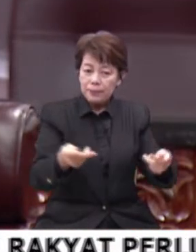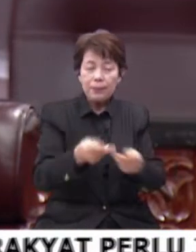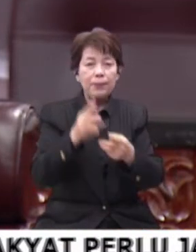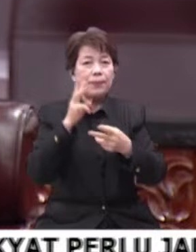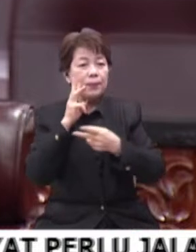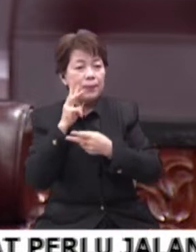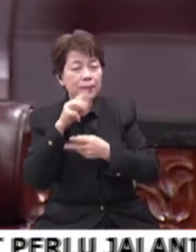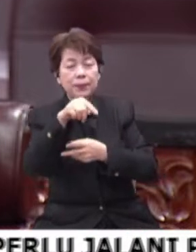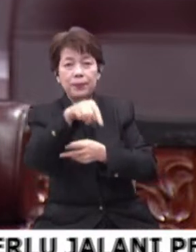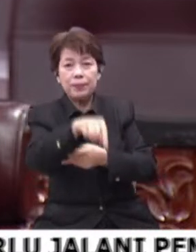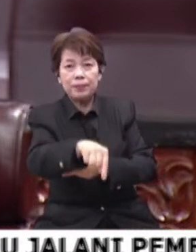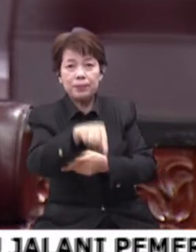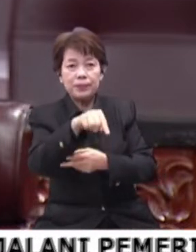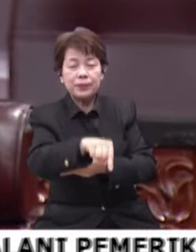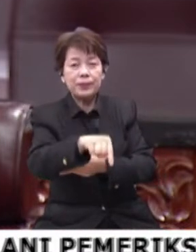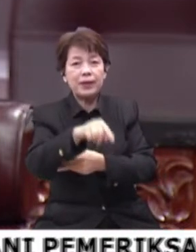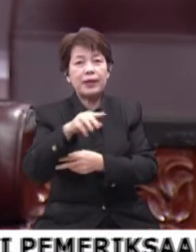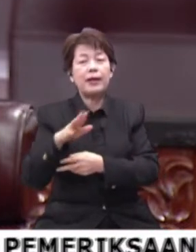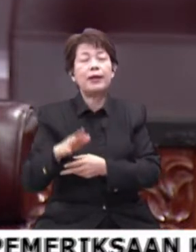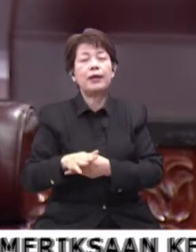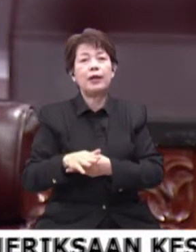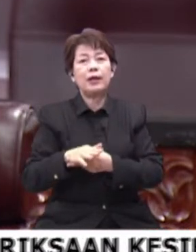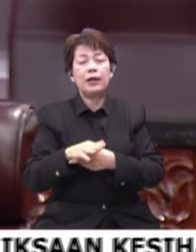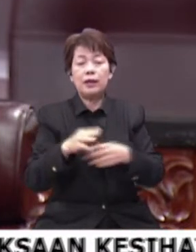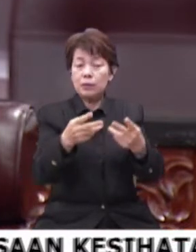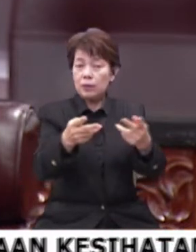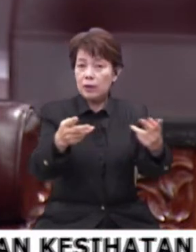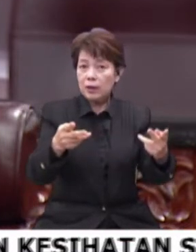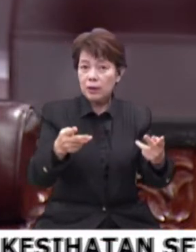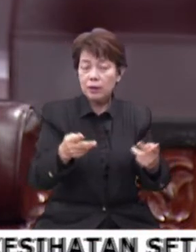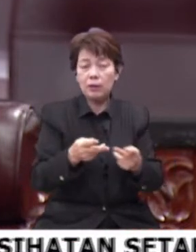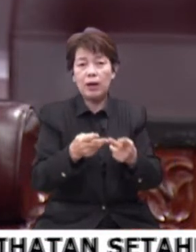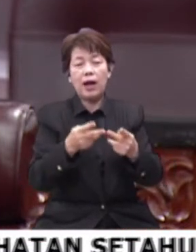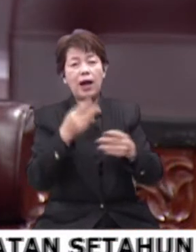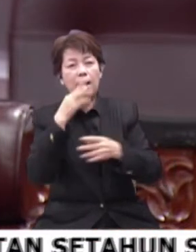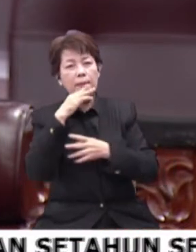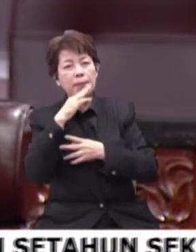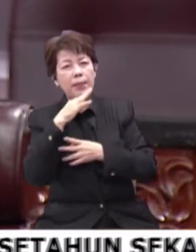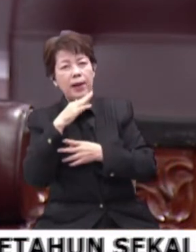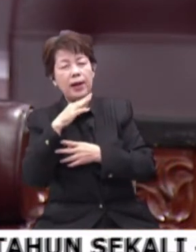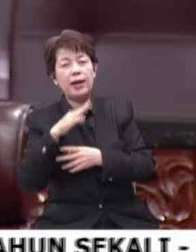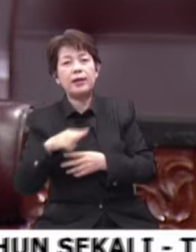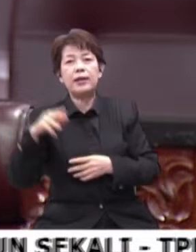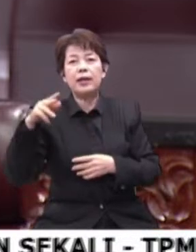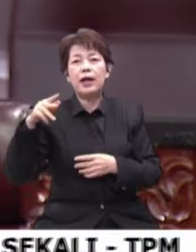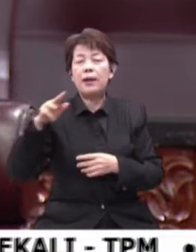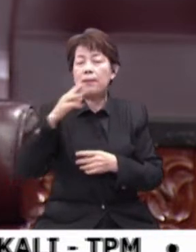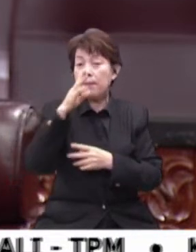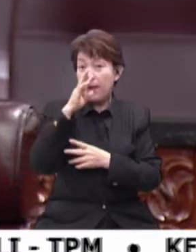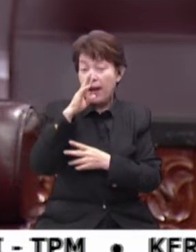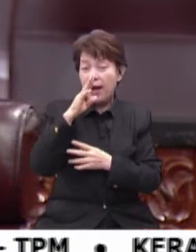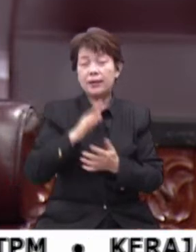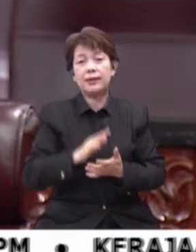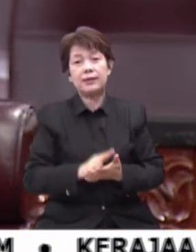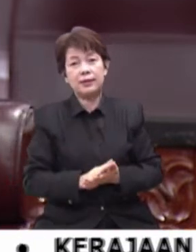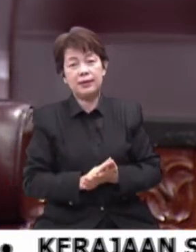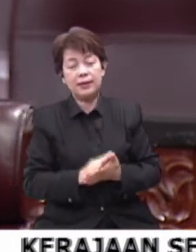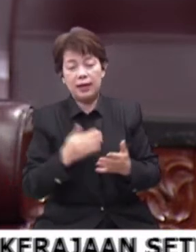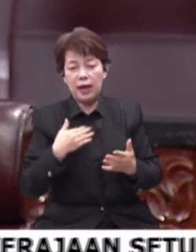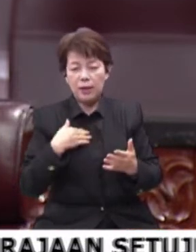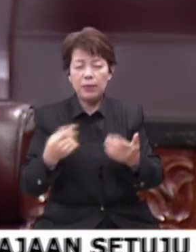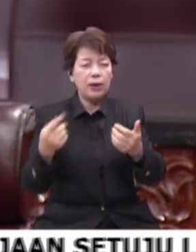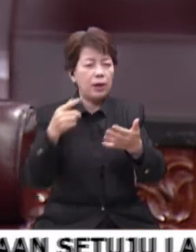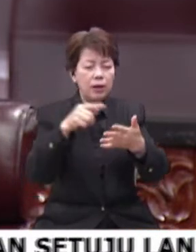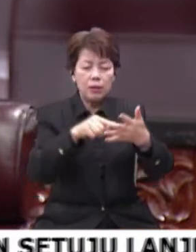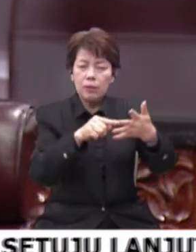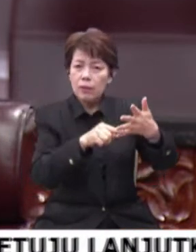Bukit besi dungon pemeliharaan kawasan kolam air panas cerana putih Melaka perwujudan semula